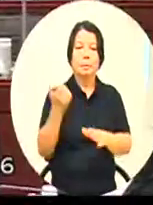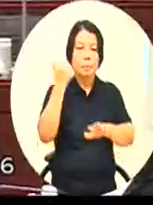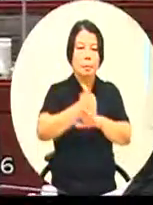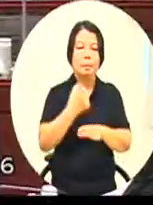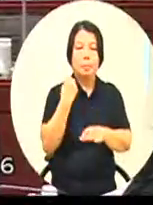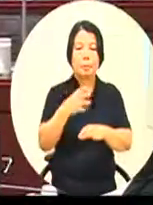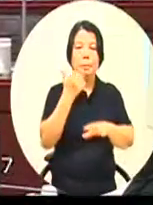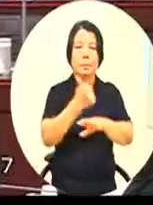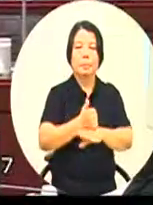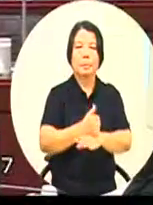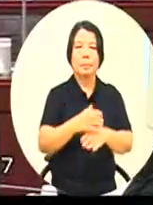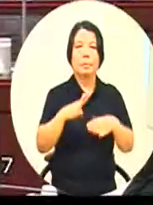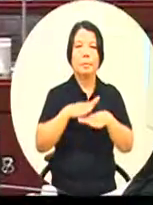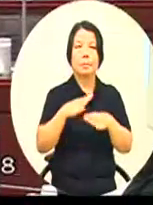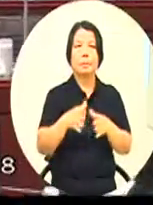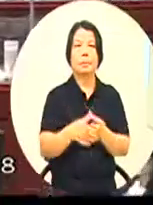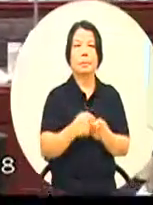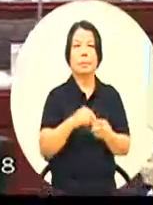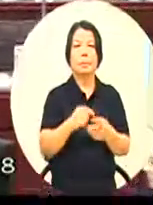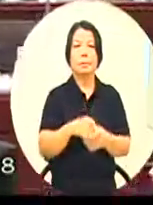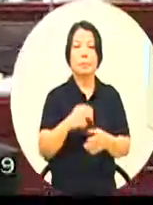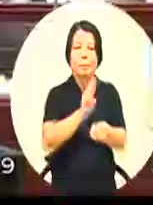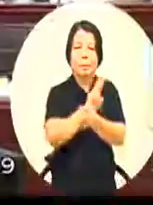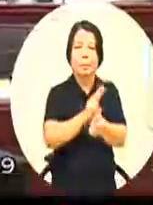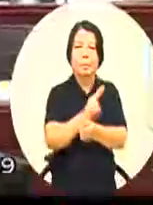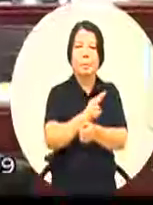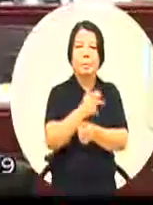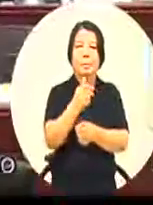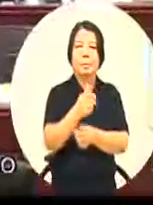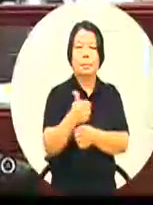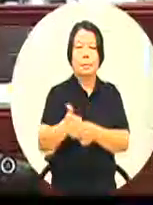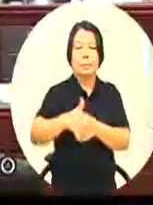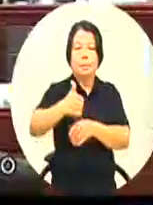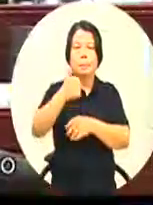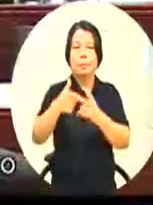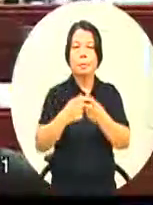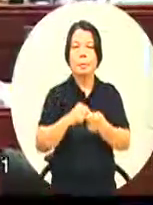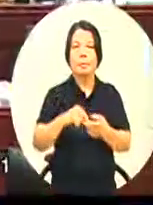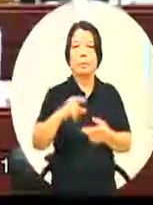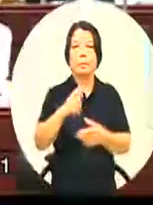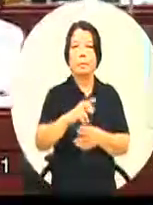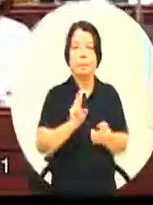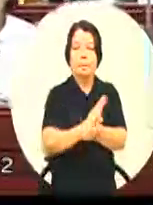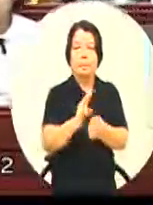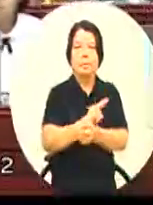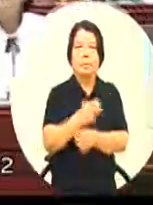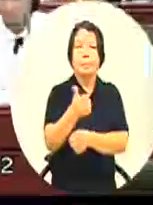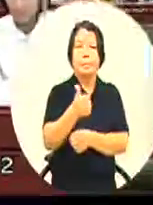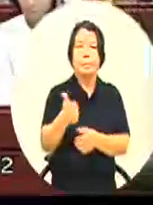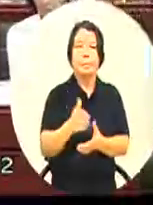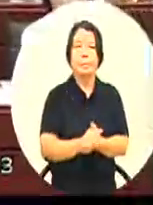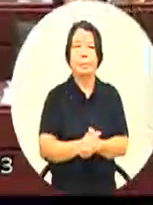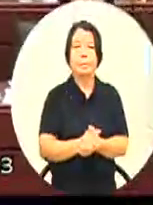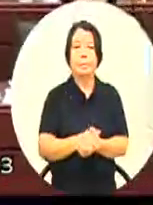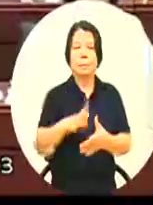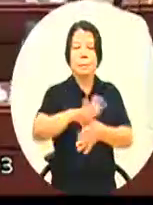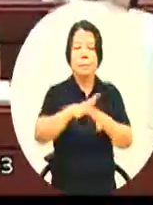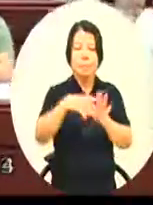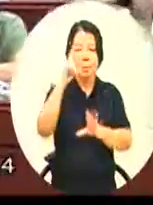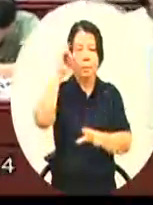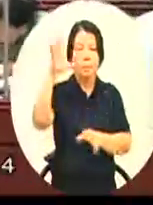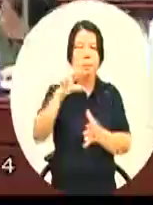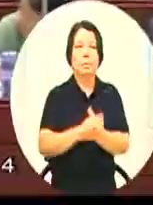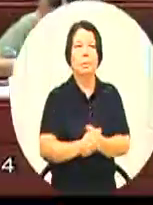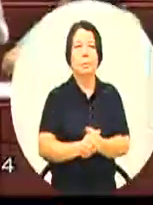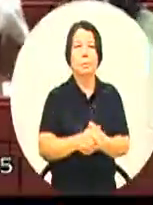先是副局长林尚英，文字中心主任林冠宇，文创中心主任